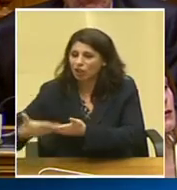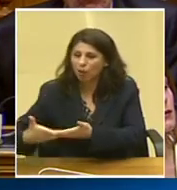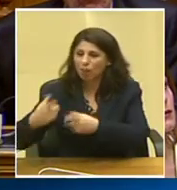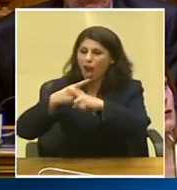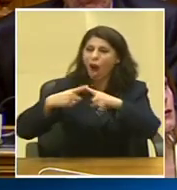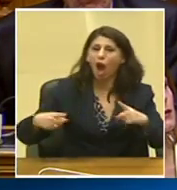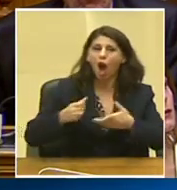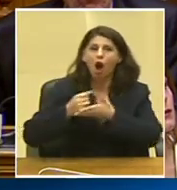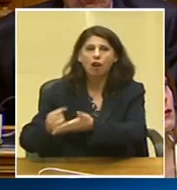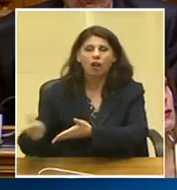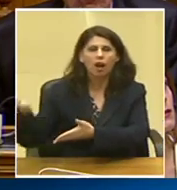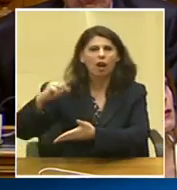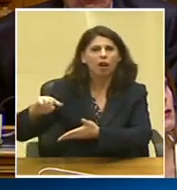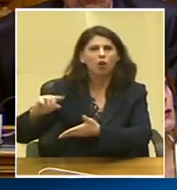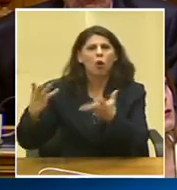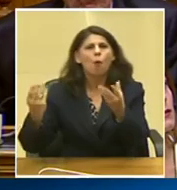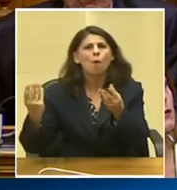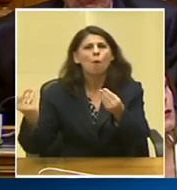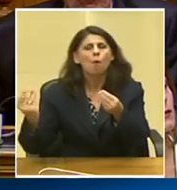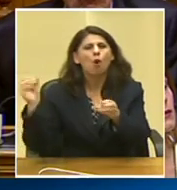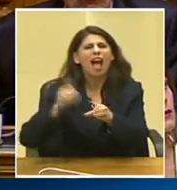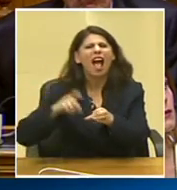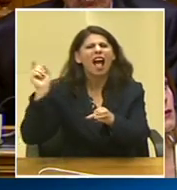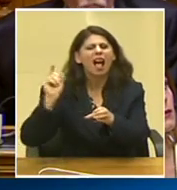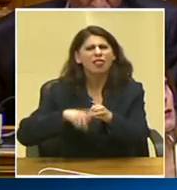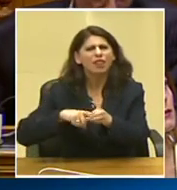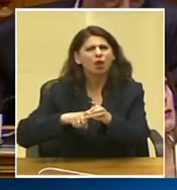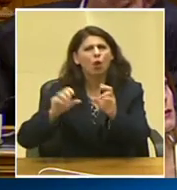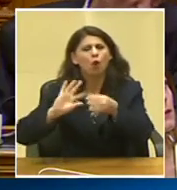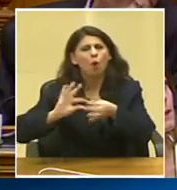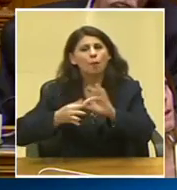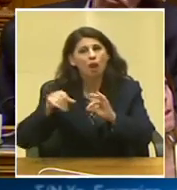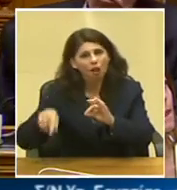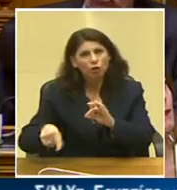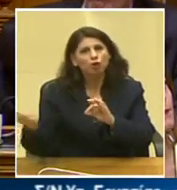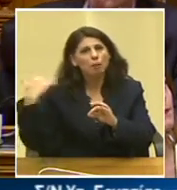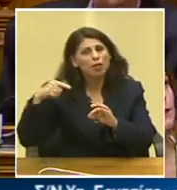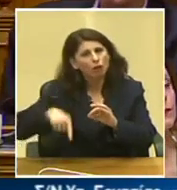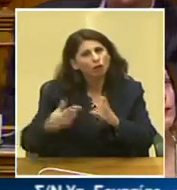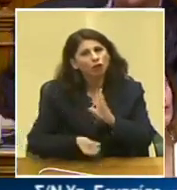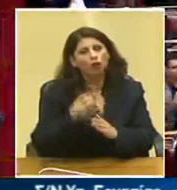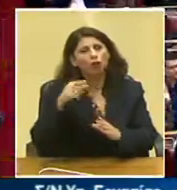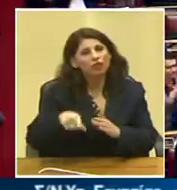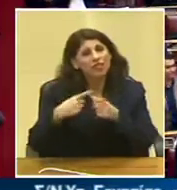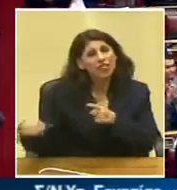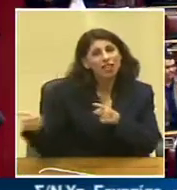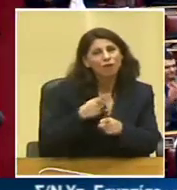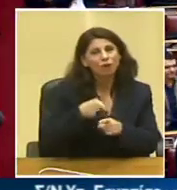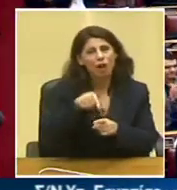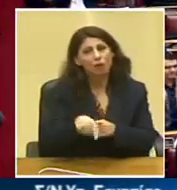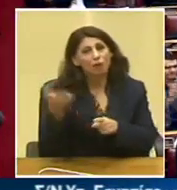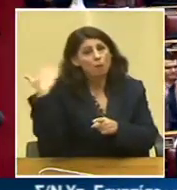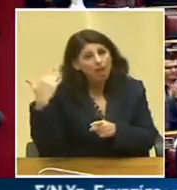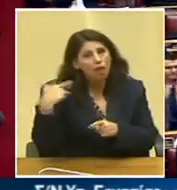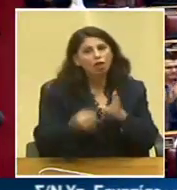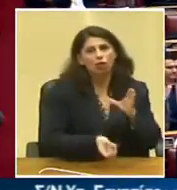άλλων πολυεθνικών ομίλων. Αυτό είναι το παλιό και αυτό είναι το καινούριο. Αυτή είναι η διαφορά ανάμεσα στο παλιό και